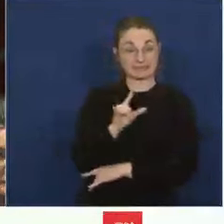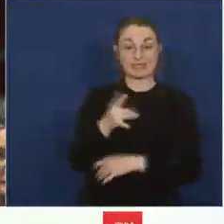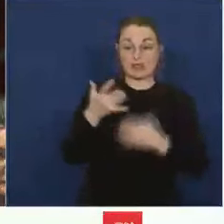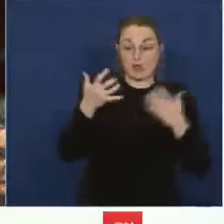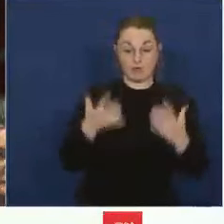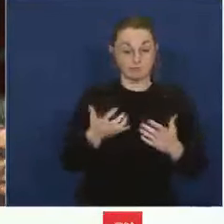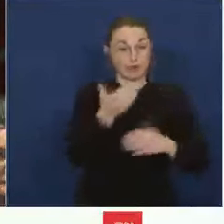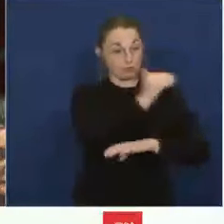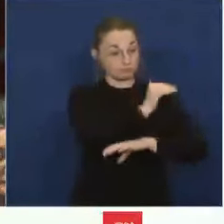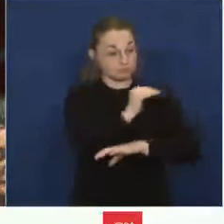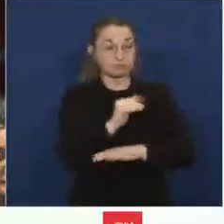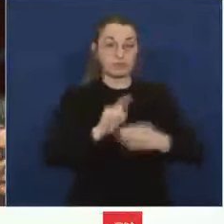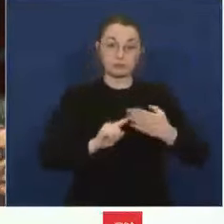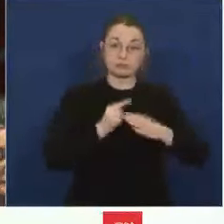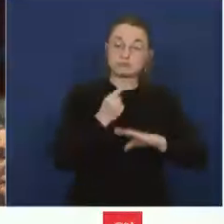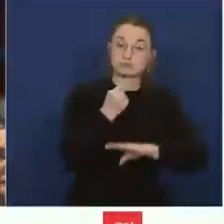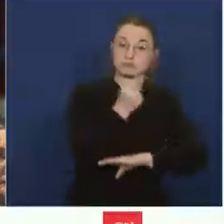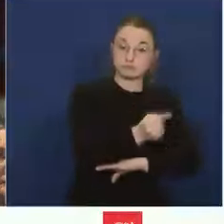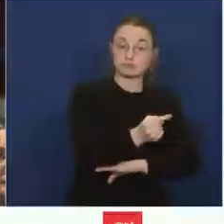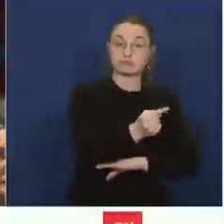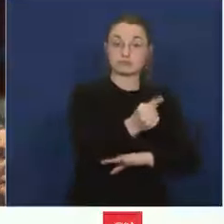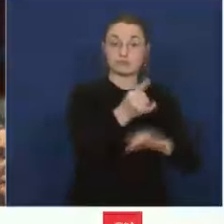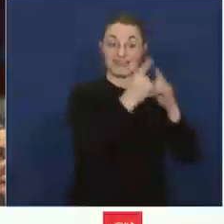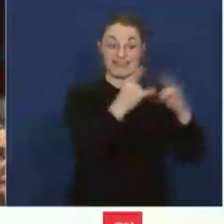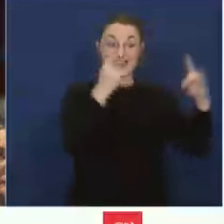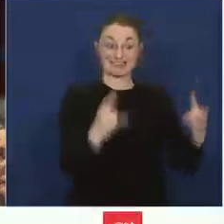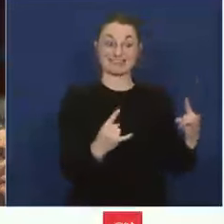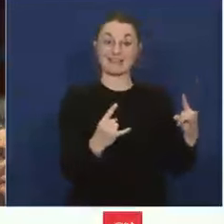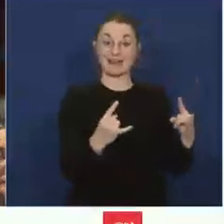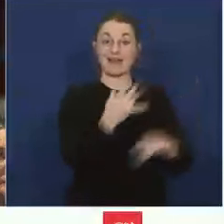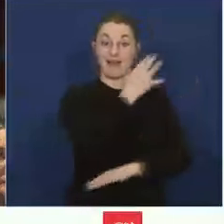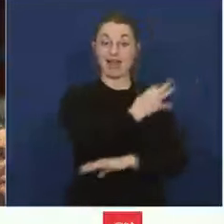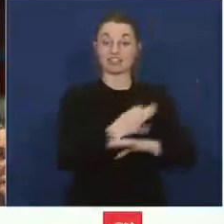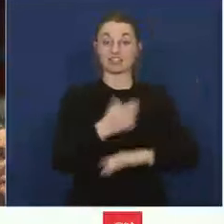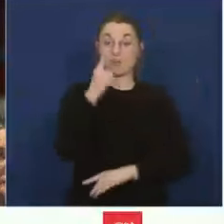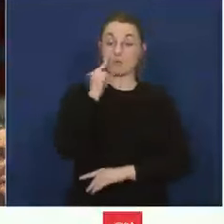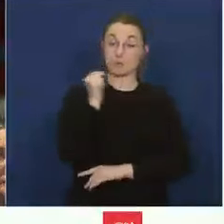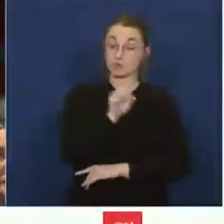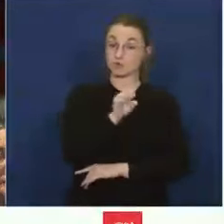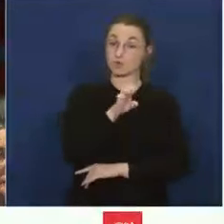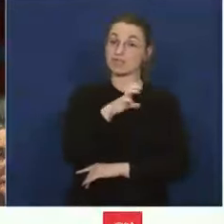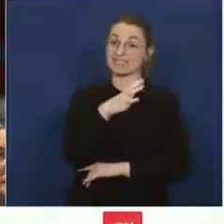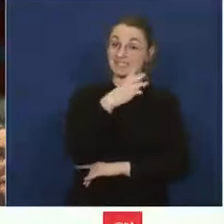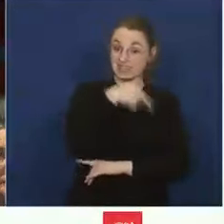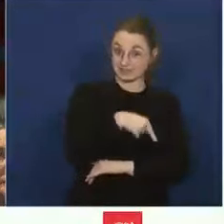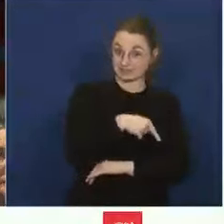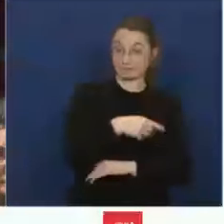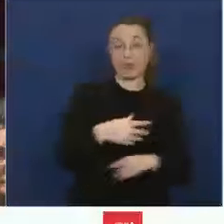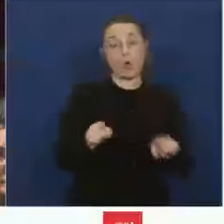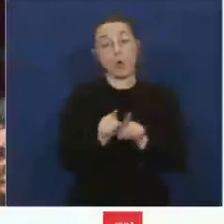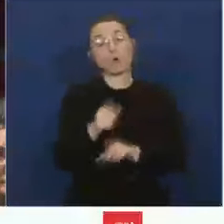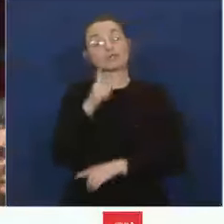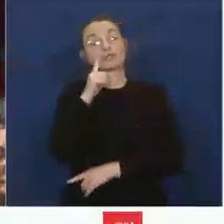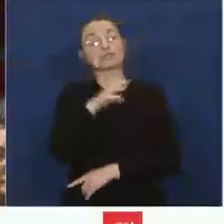dans la durée de la serre de l'architecte Jean-Pierre Sec et mandate Madame le maire de Lille aux